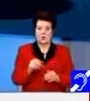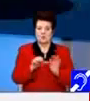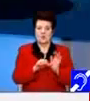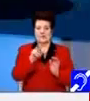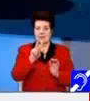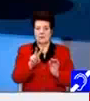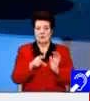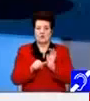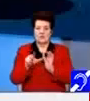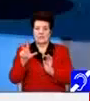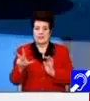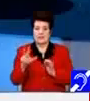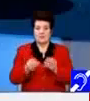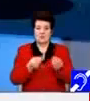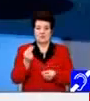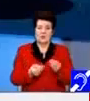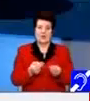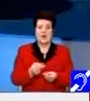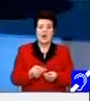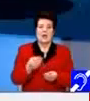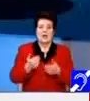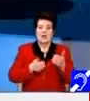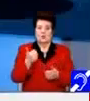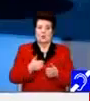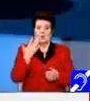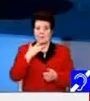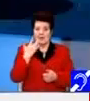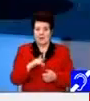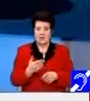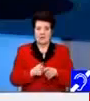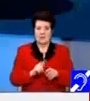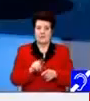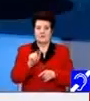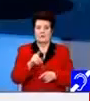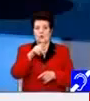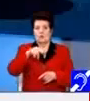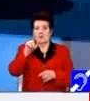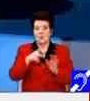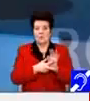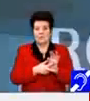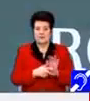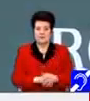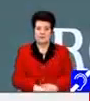la 2, 6 la 3 și va juca în turul secund cu americanca Venus Williams, cap de serie numărul 8.